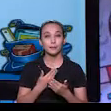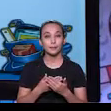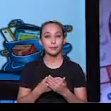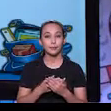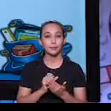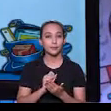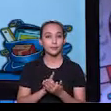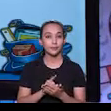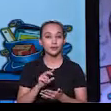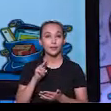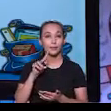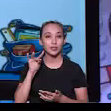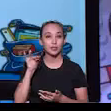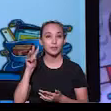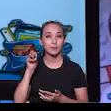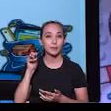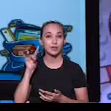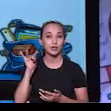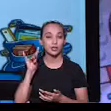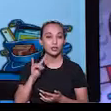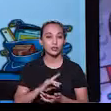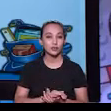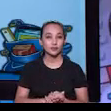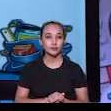Примеры – мысаллар.